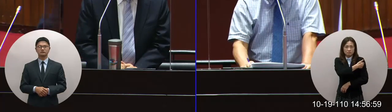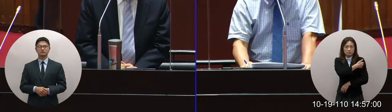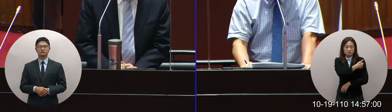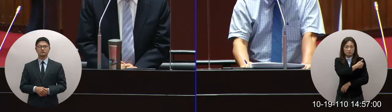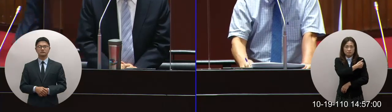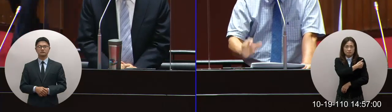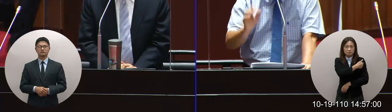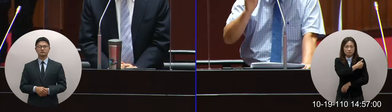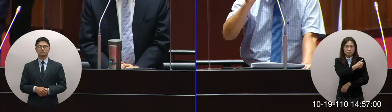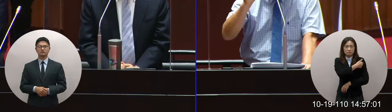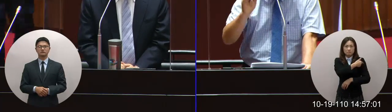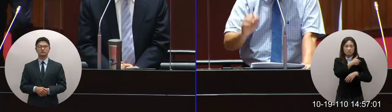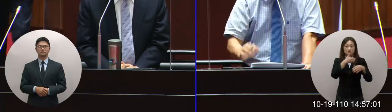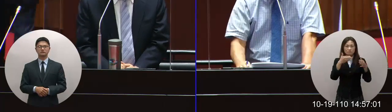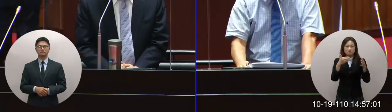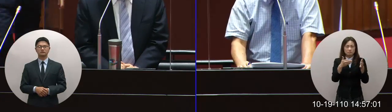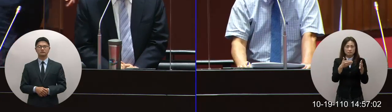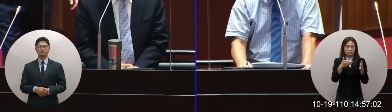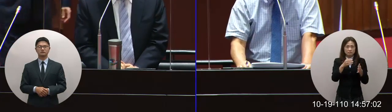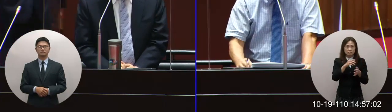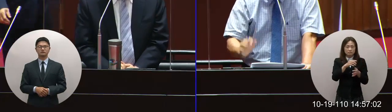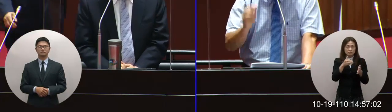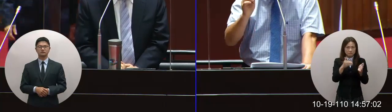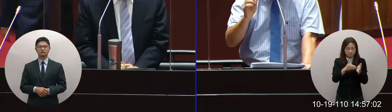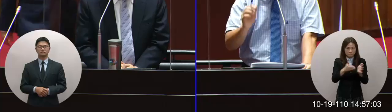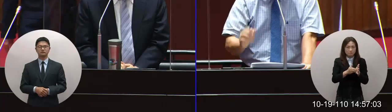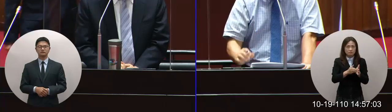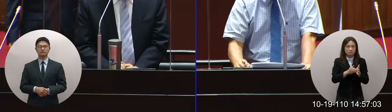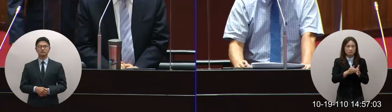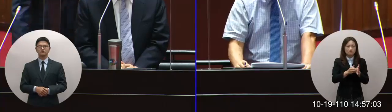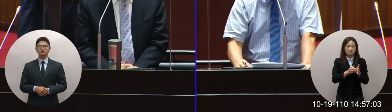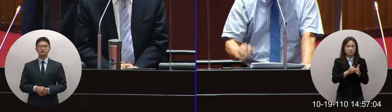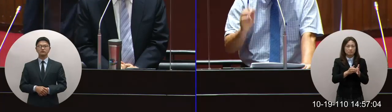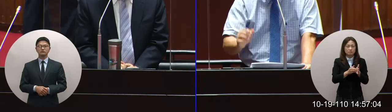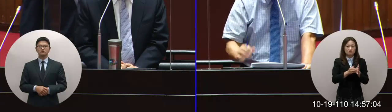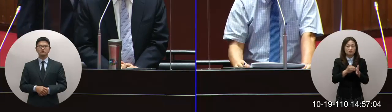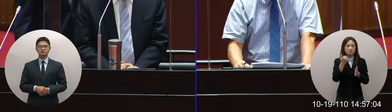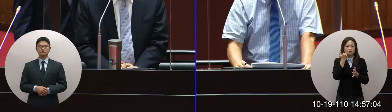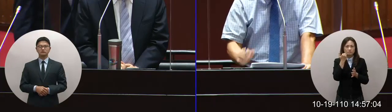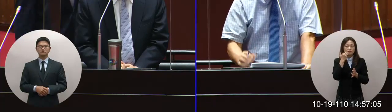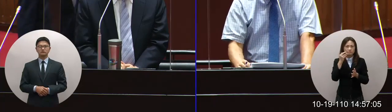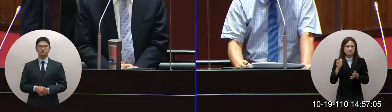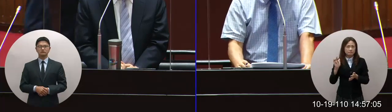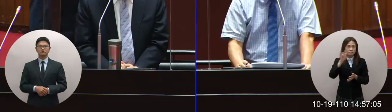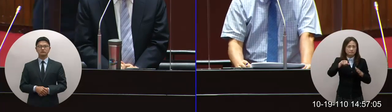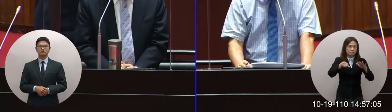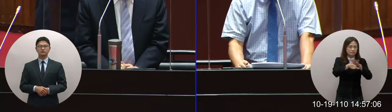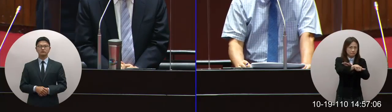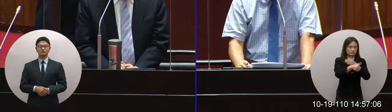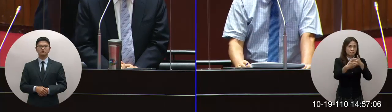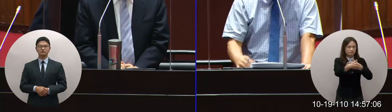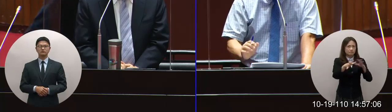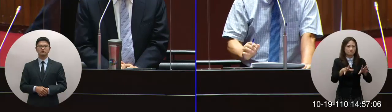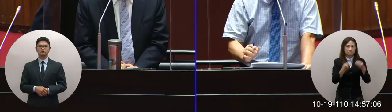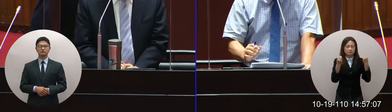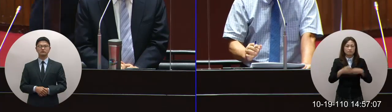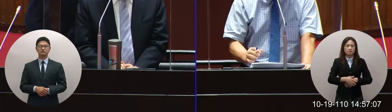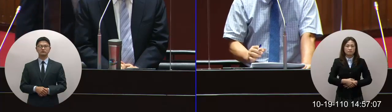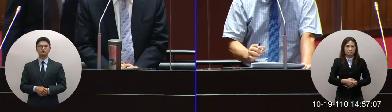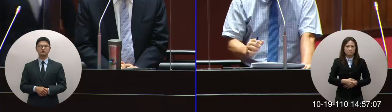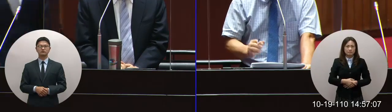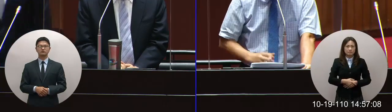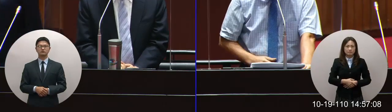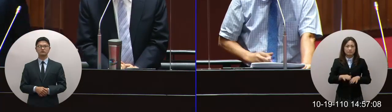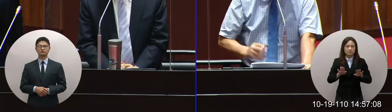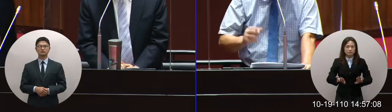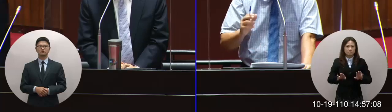个认可的新冠疫苗，入境该国都可以免隔离，开始